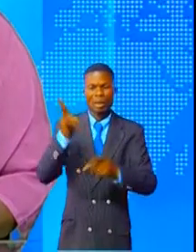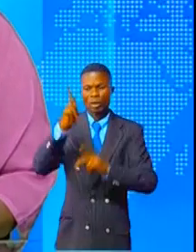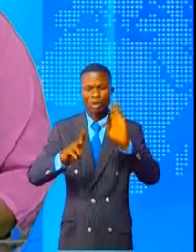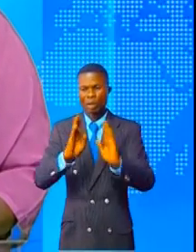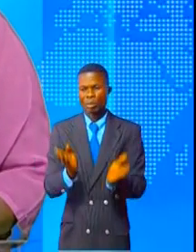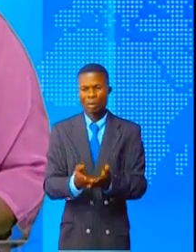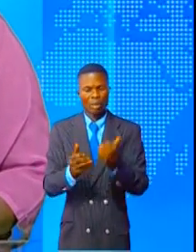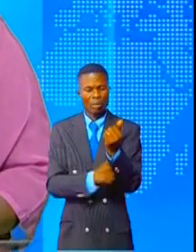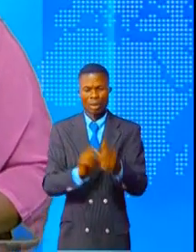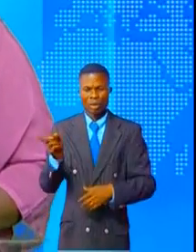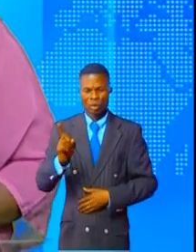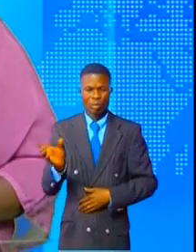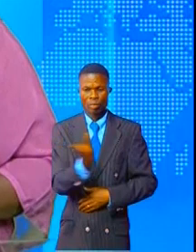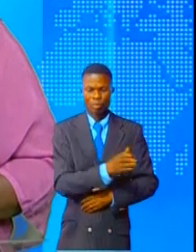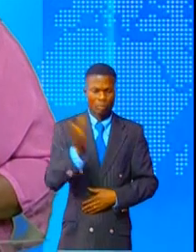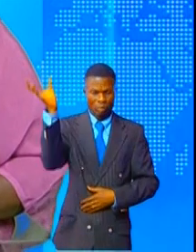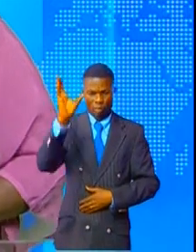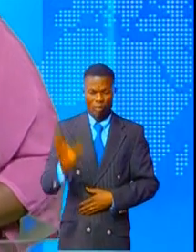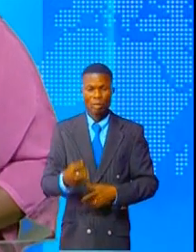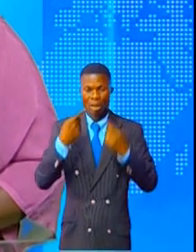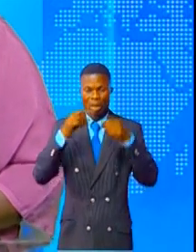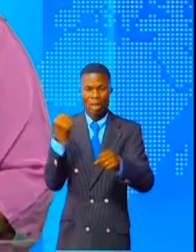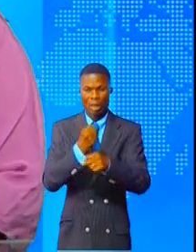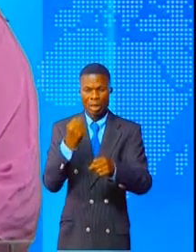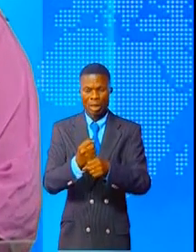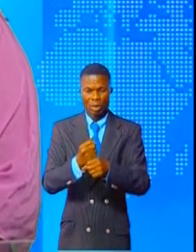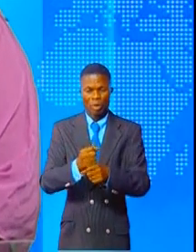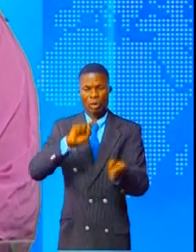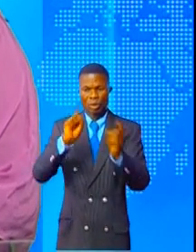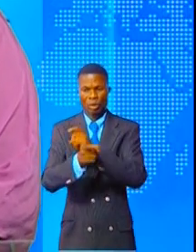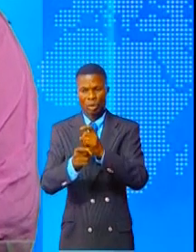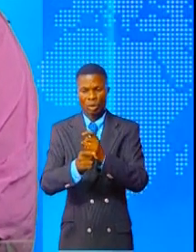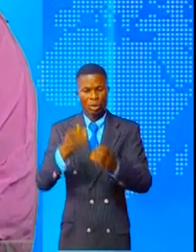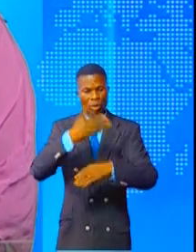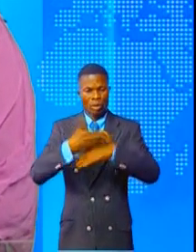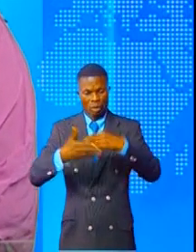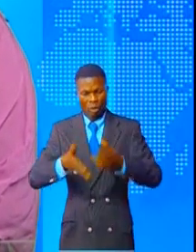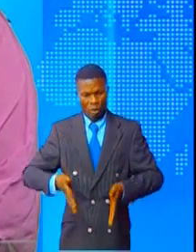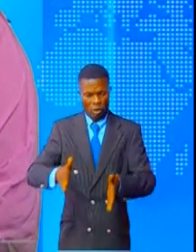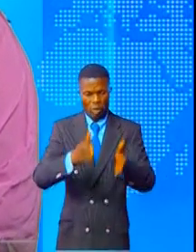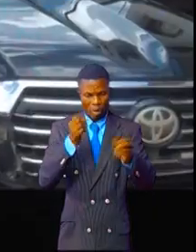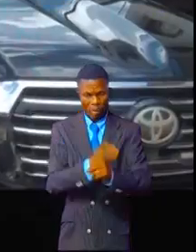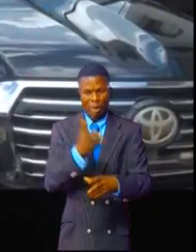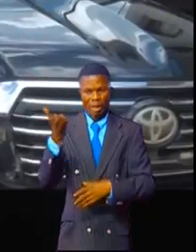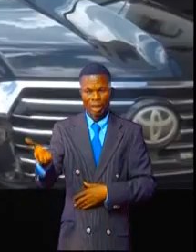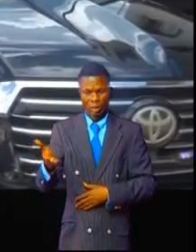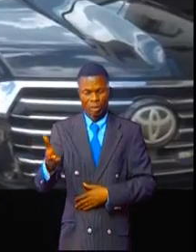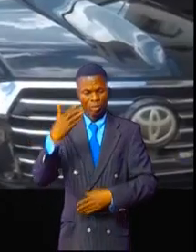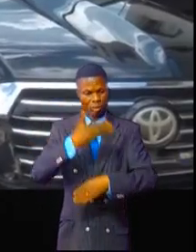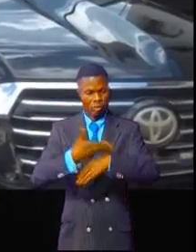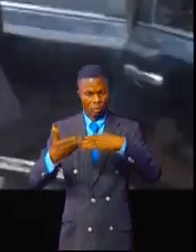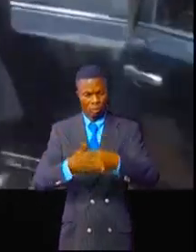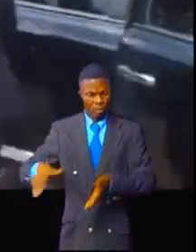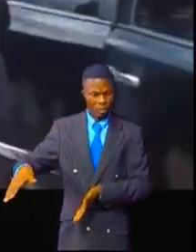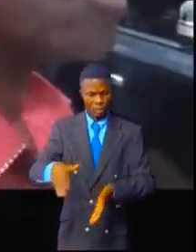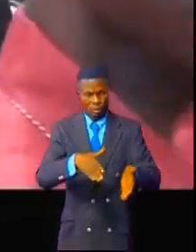et dans les corps central on nous signale les travaux de modernisation défense et durs sont en danger la réhabilitation des infrastructures